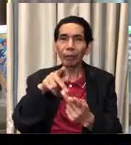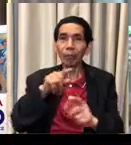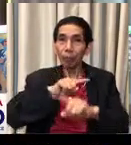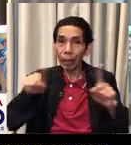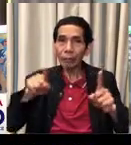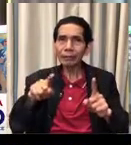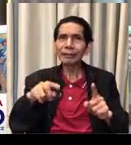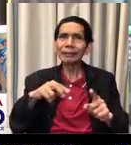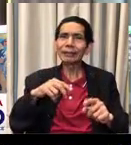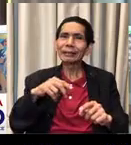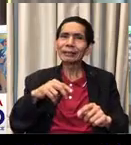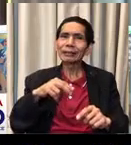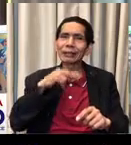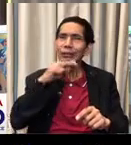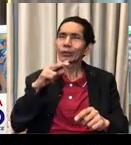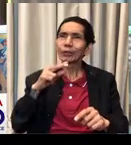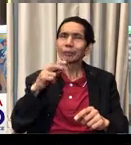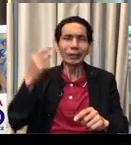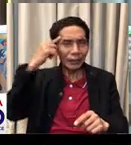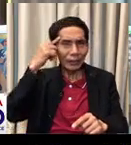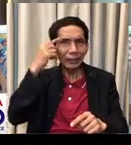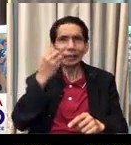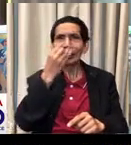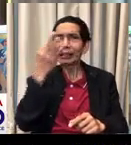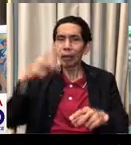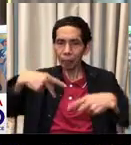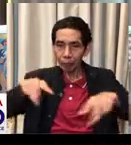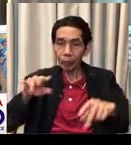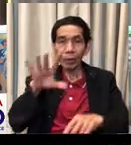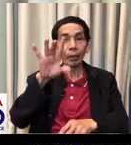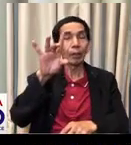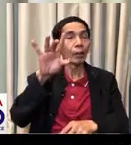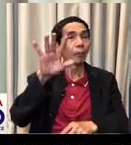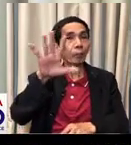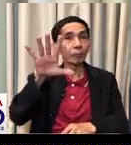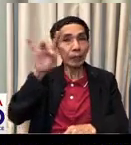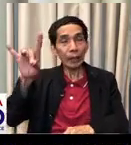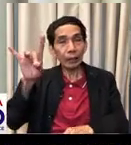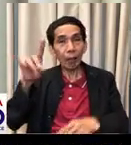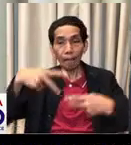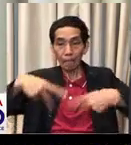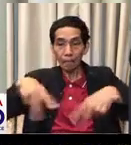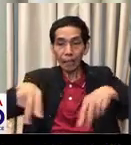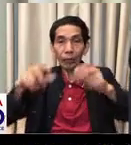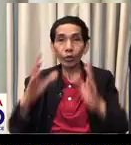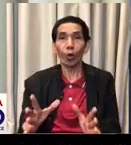hindi ko ma-attain na yung, ilang vendor yon? 58?